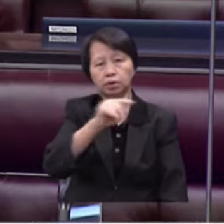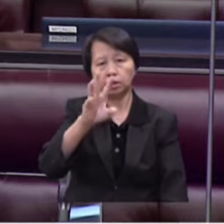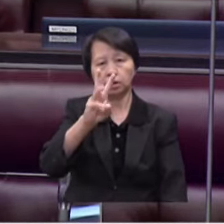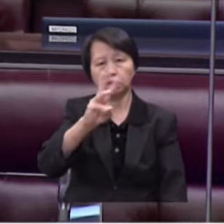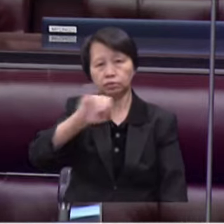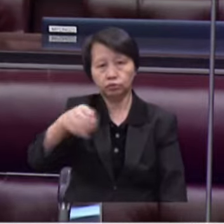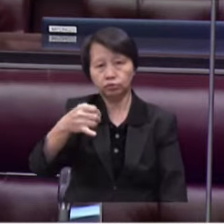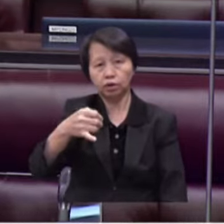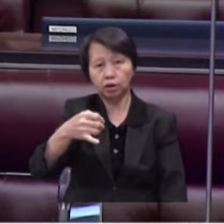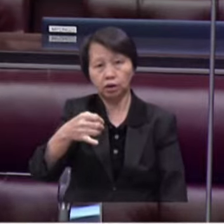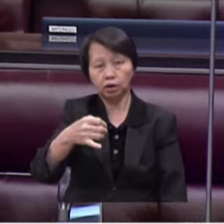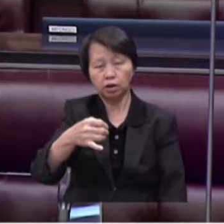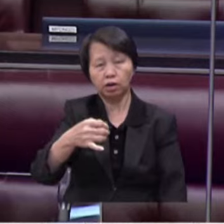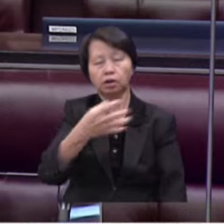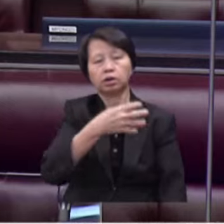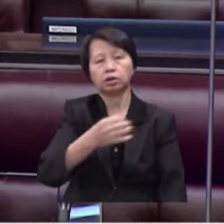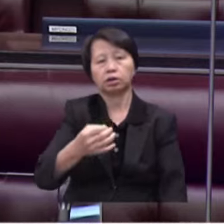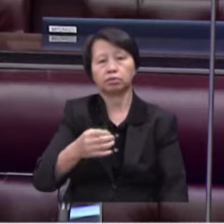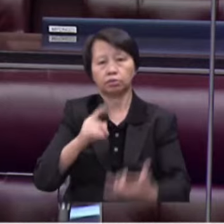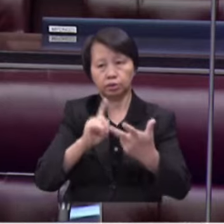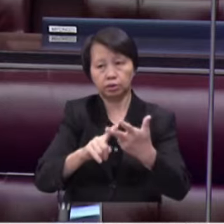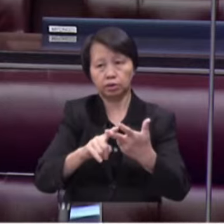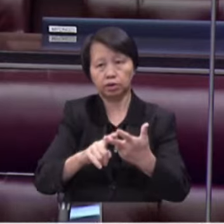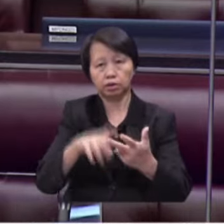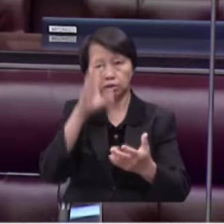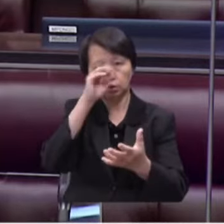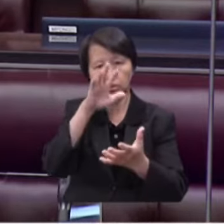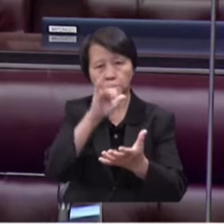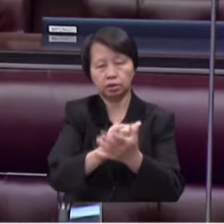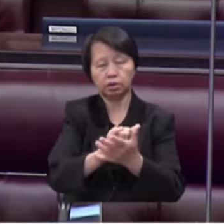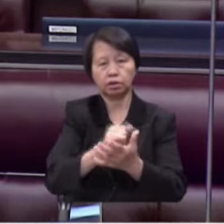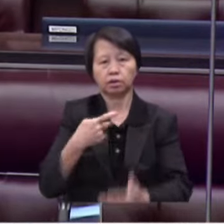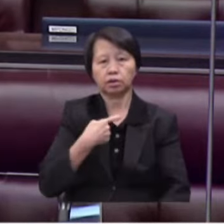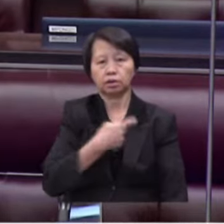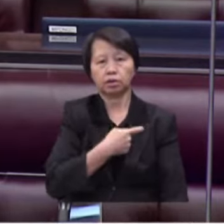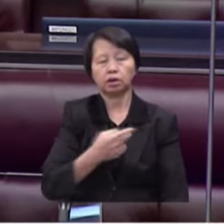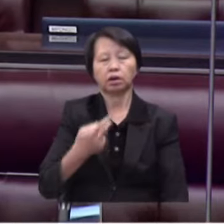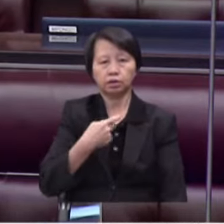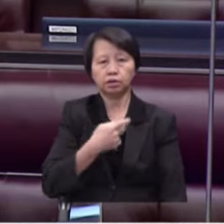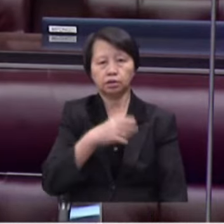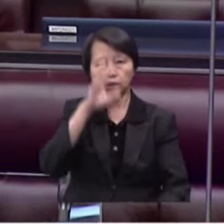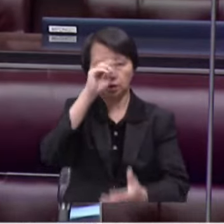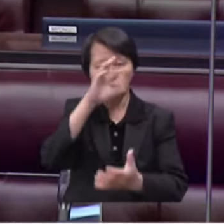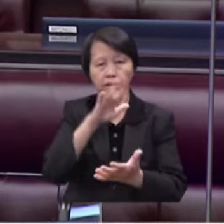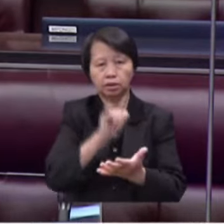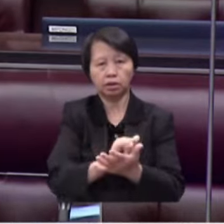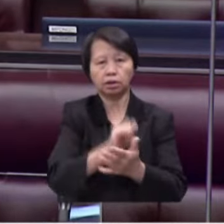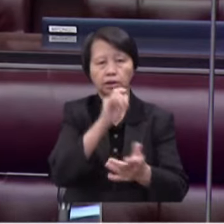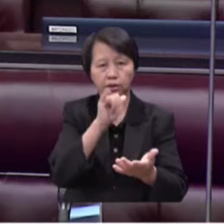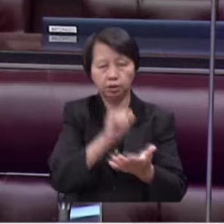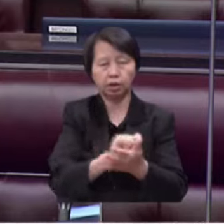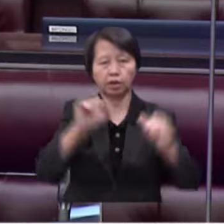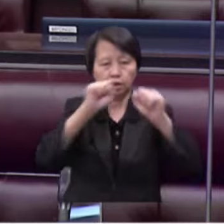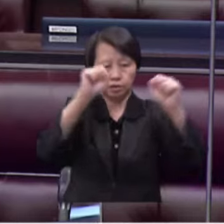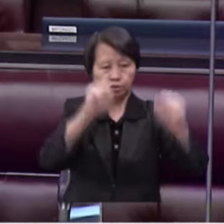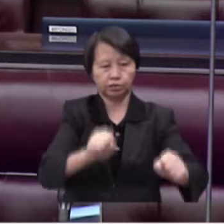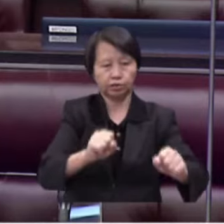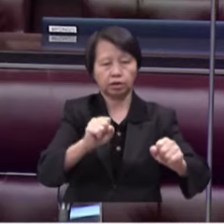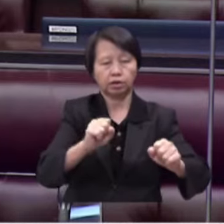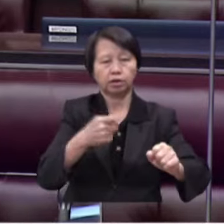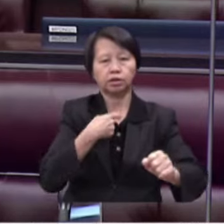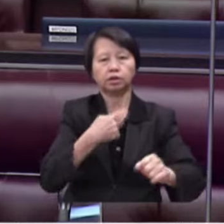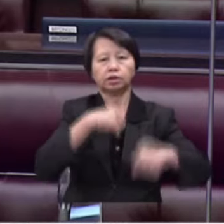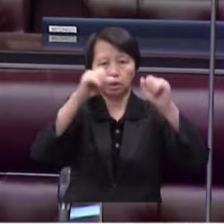itu dan yang ketiga keyakinan kita kita berkeyakinan bahwa sistem kita beli